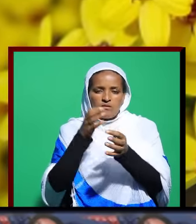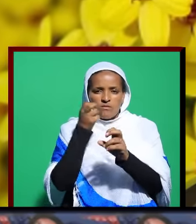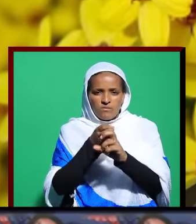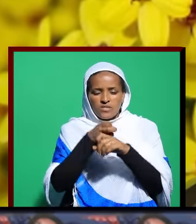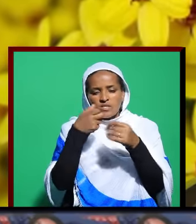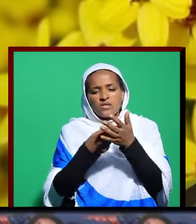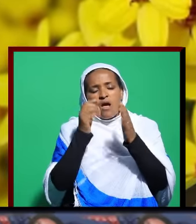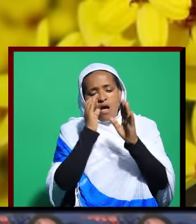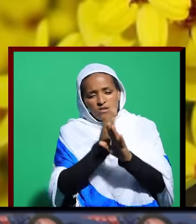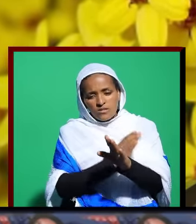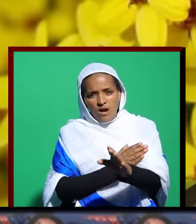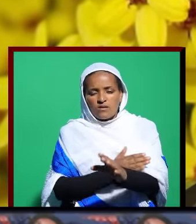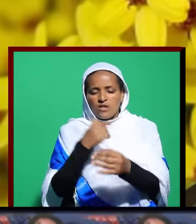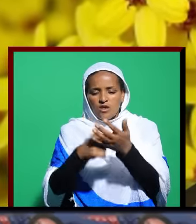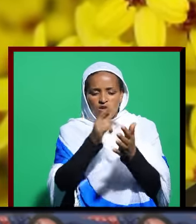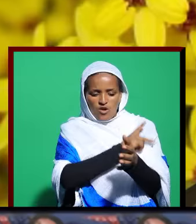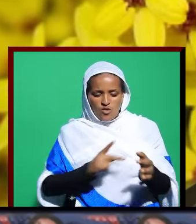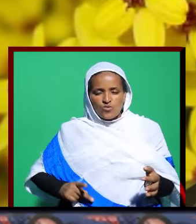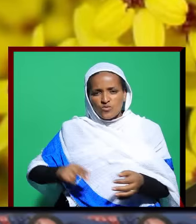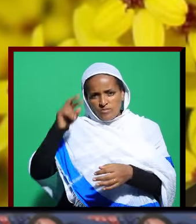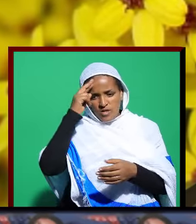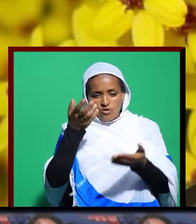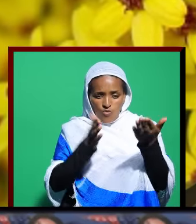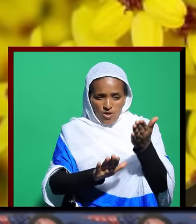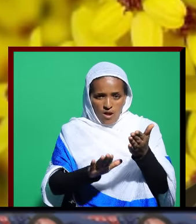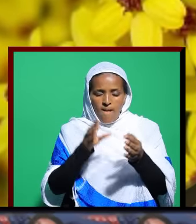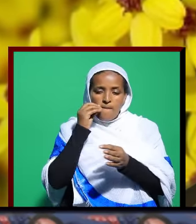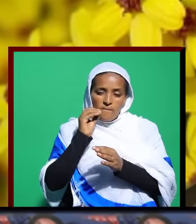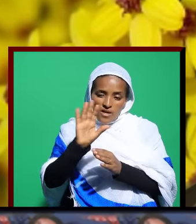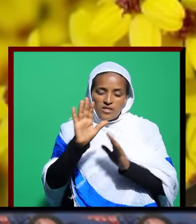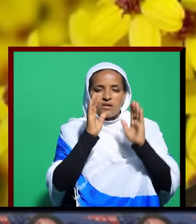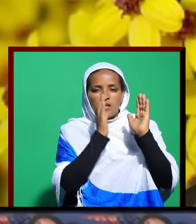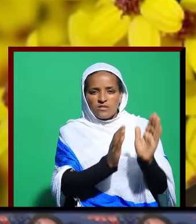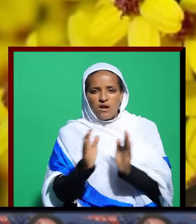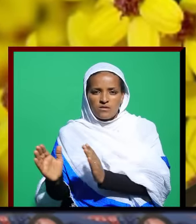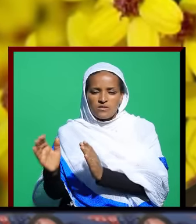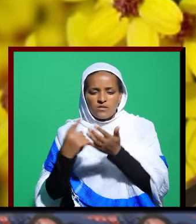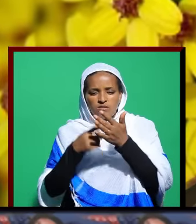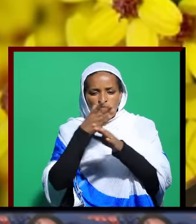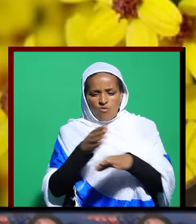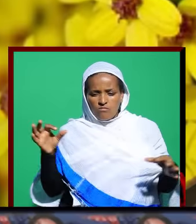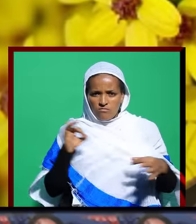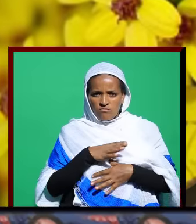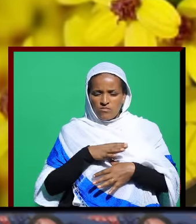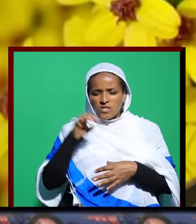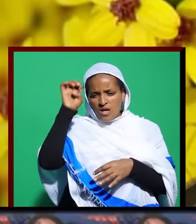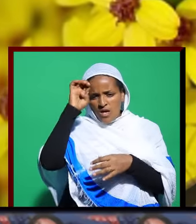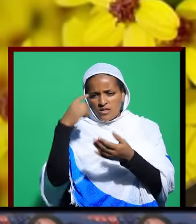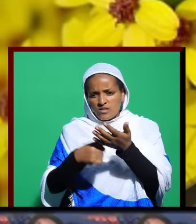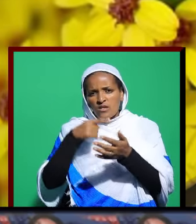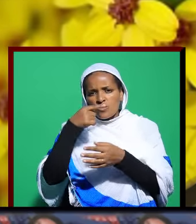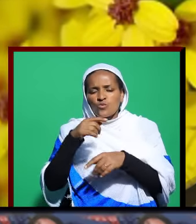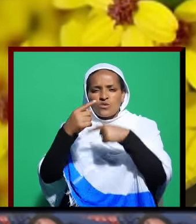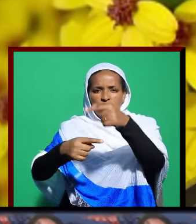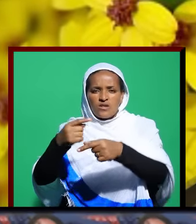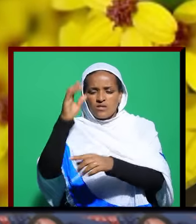ስለሚከበር። ስለዚህ አስተካክል አለው። ንጉሥ ስለሆነ ነው ይህን ያለው፣ ትሞታለህ፣ ቤትህን አስተካክል። ከዛ ደነገጠና ንጉሡ ኢሳይያስ